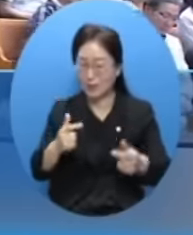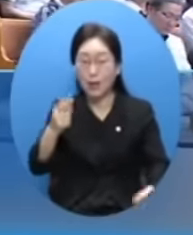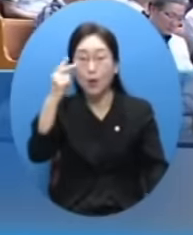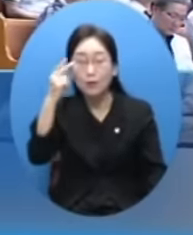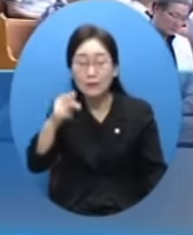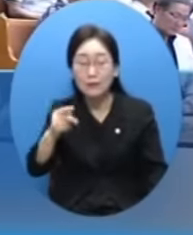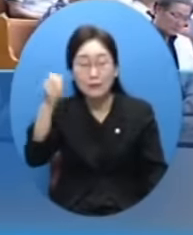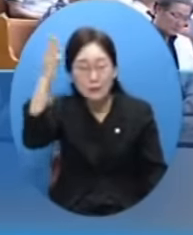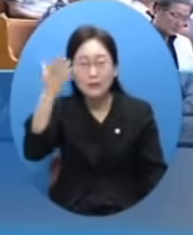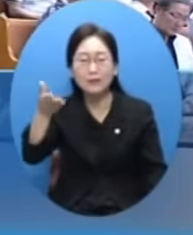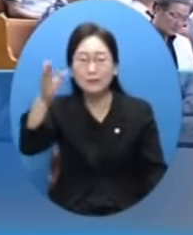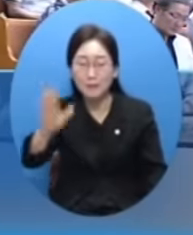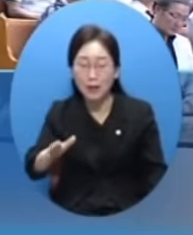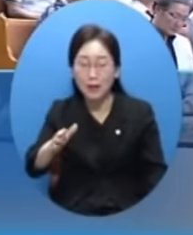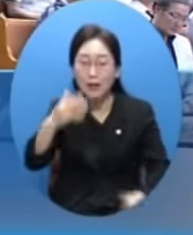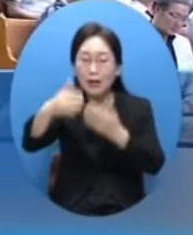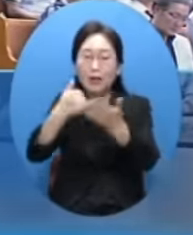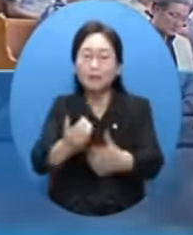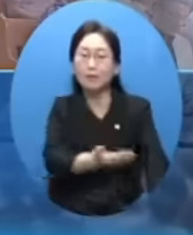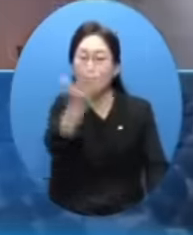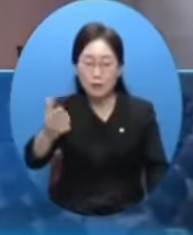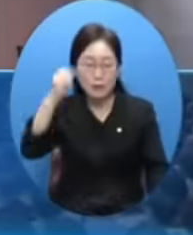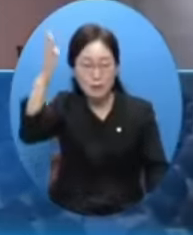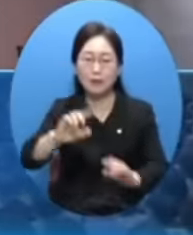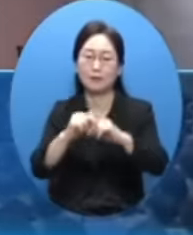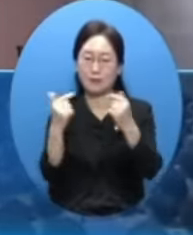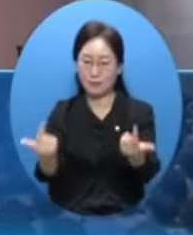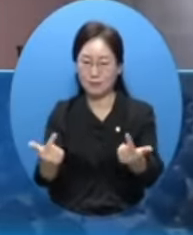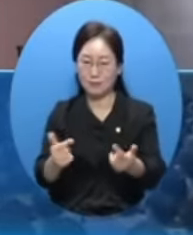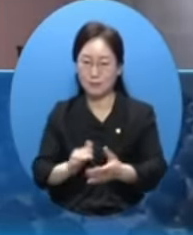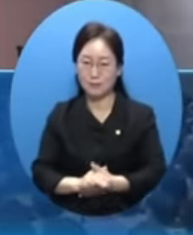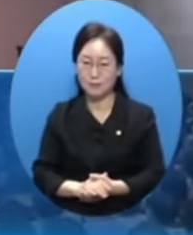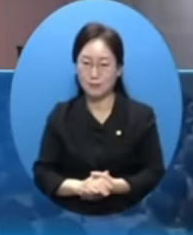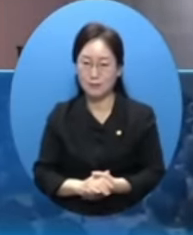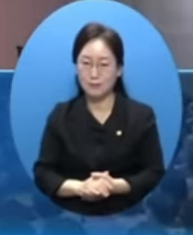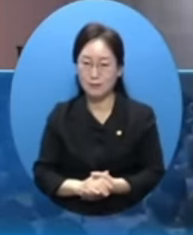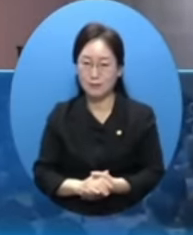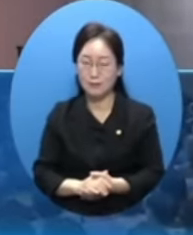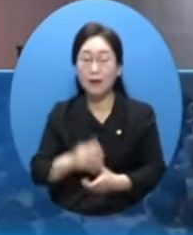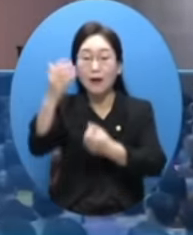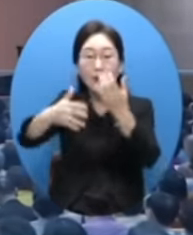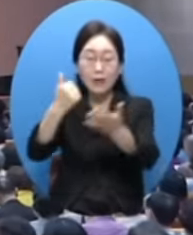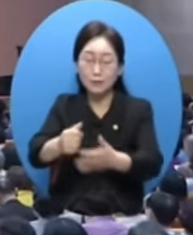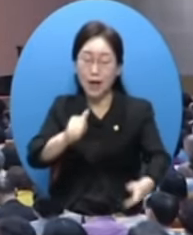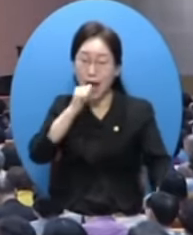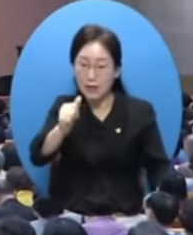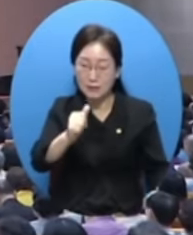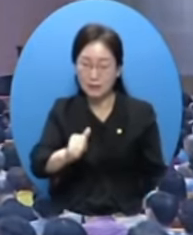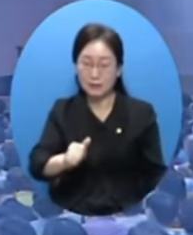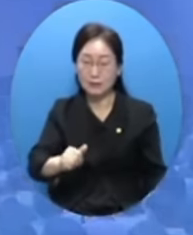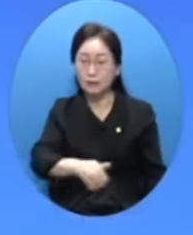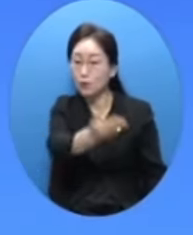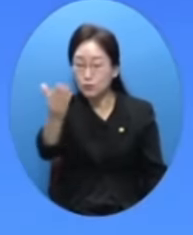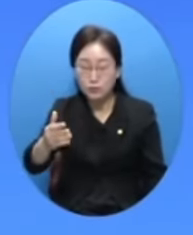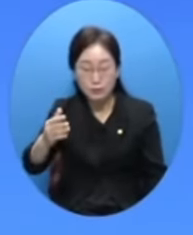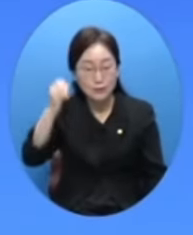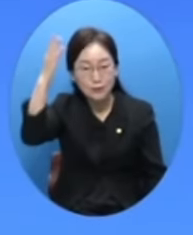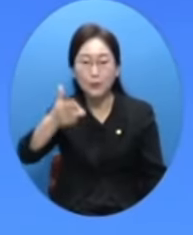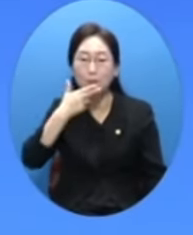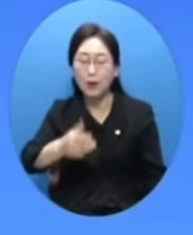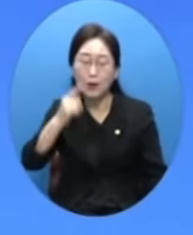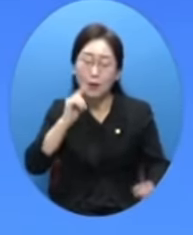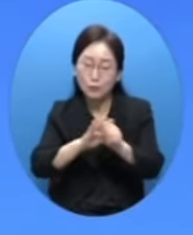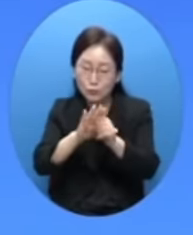잊을지라도 나는 너를 잊지 아니할 것이라. 하나님은 절대 우리를 잊지 아니하십니다. 하나님은 우리를